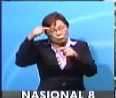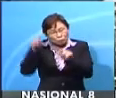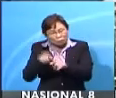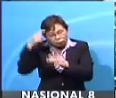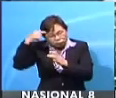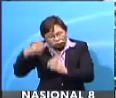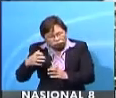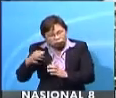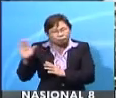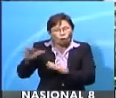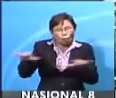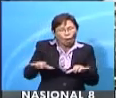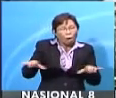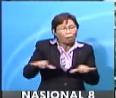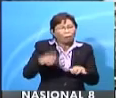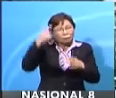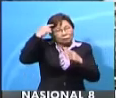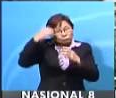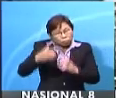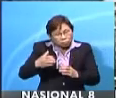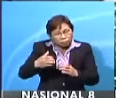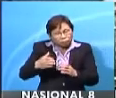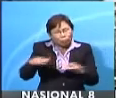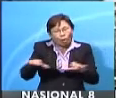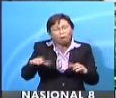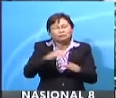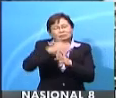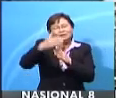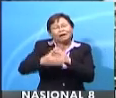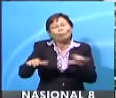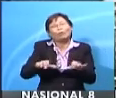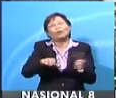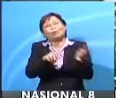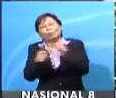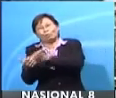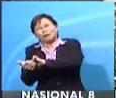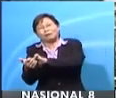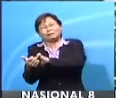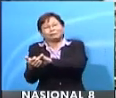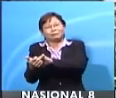bagi melaksanakan keputusan yang telah dibuat oleh